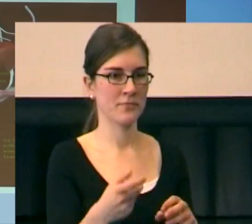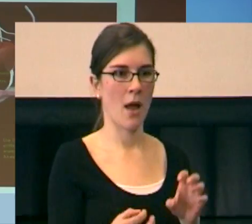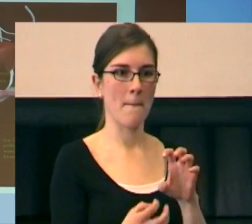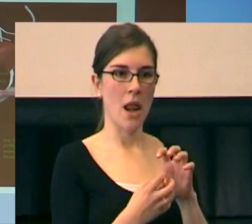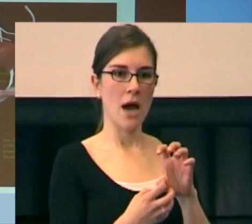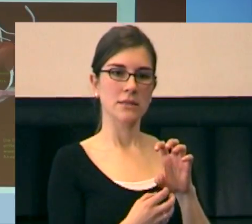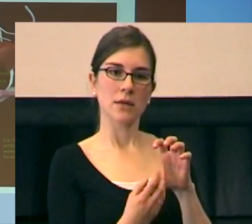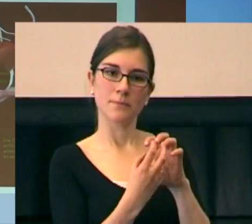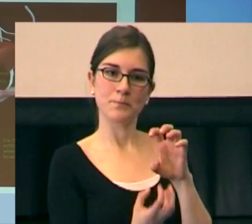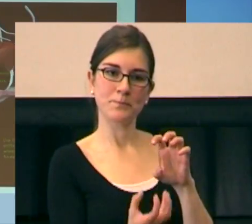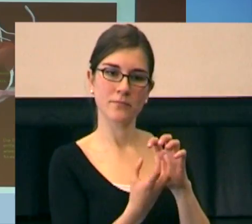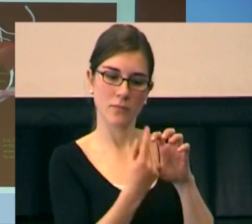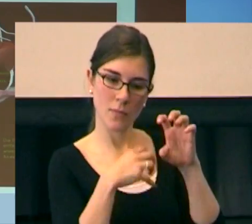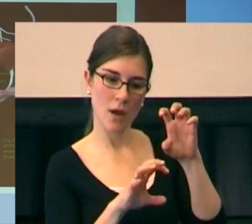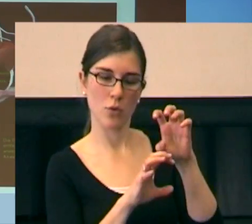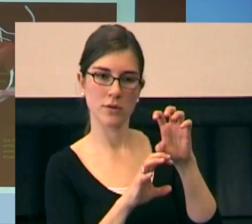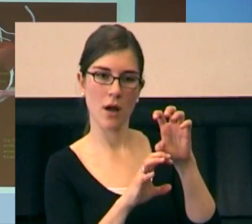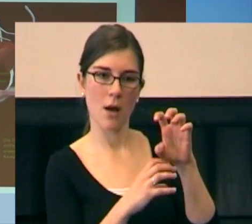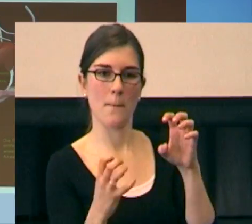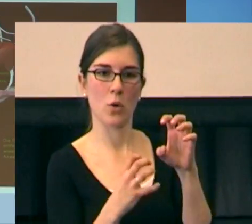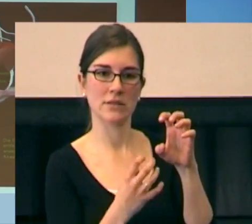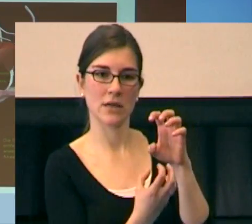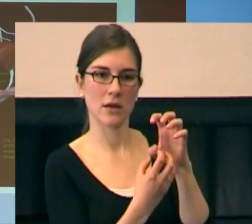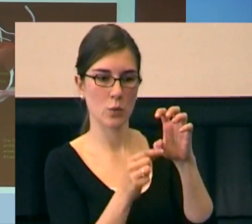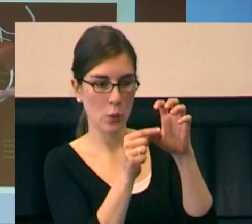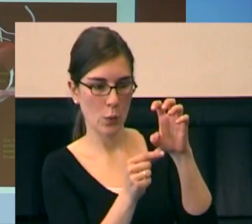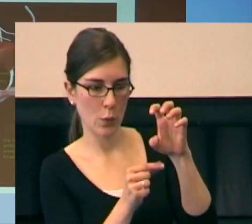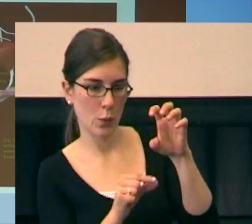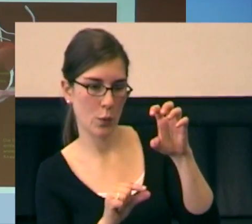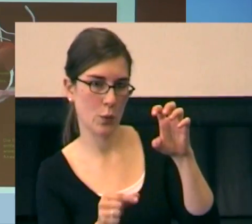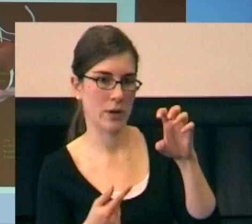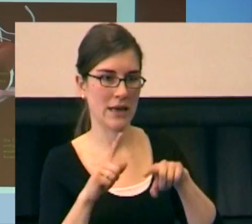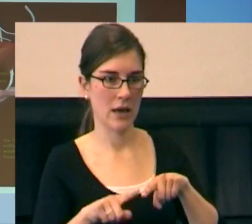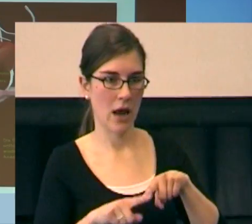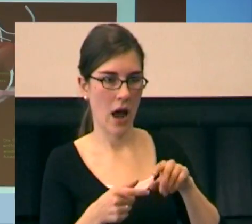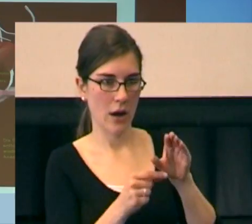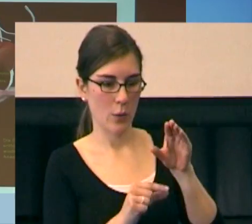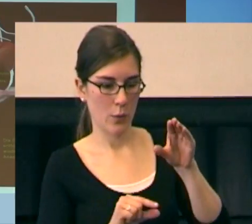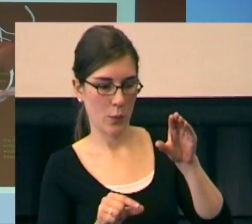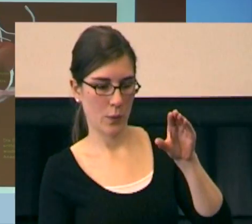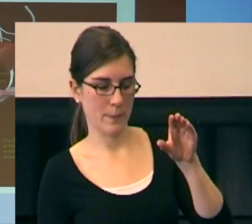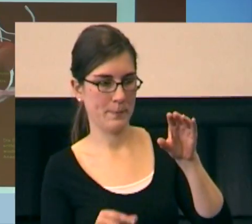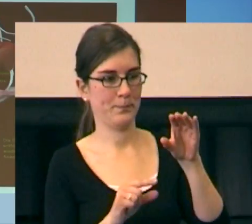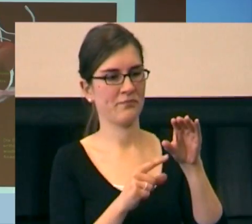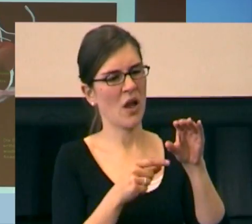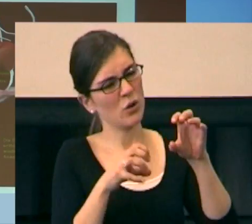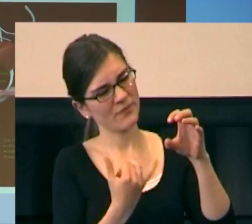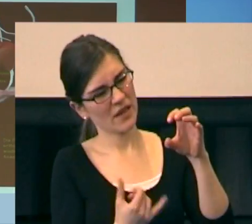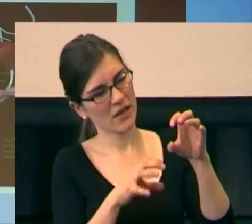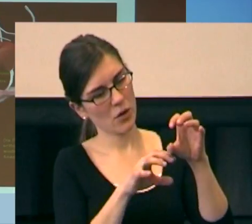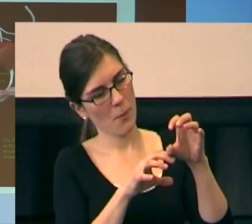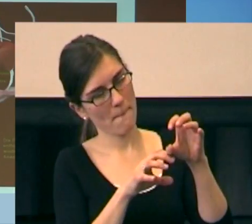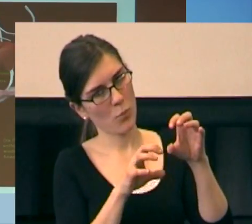Blase, darunter sitzt die Prostata und durch die Prostata hindurch zieht die Harnröhre, hier in den Penis. Wenn ich die Prostata jetzt